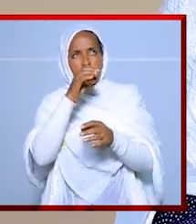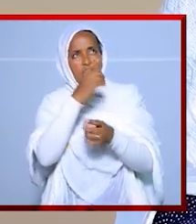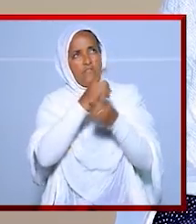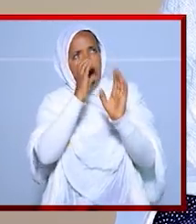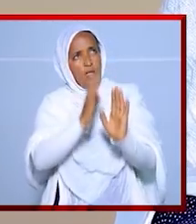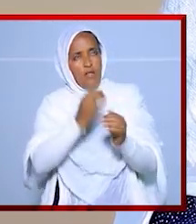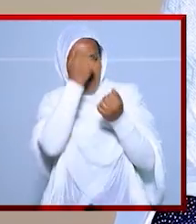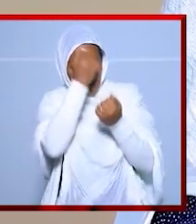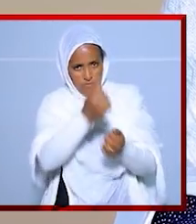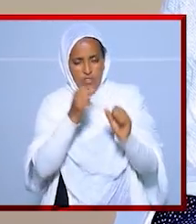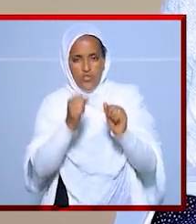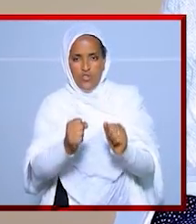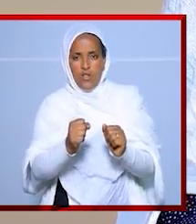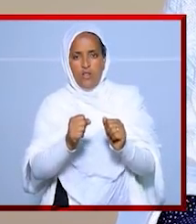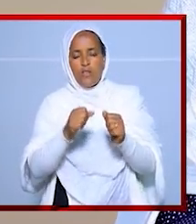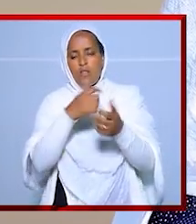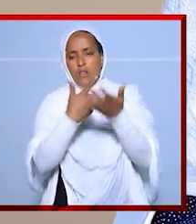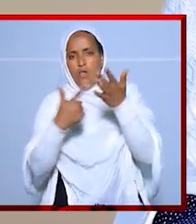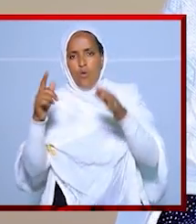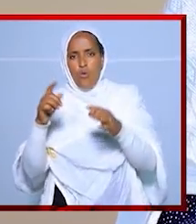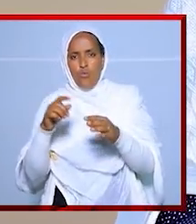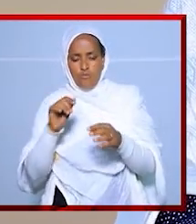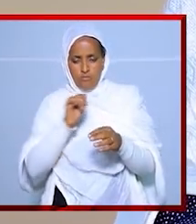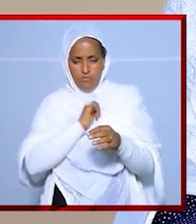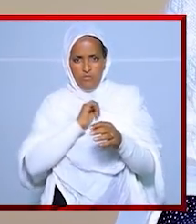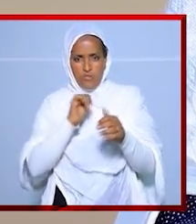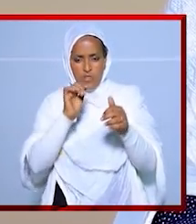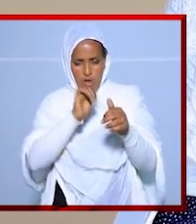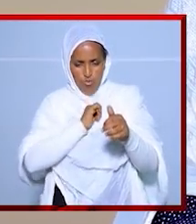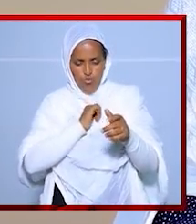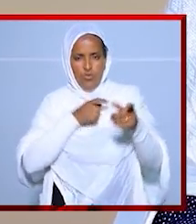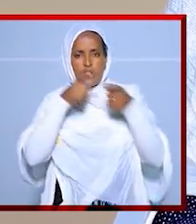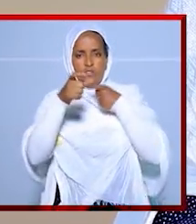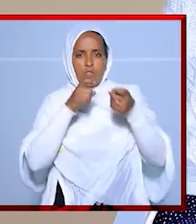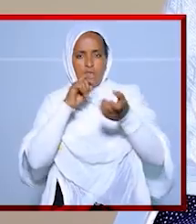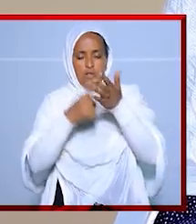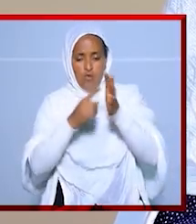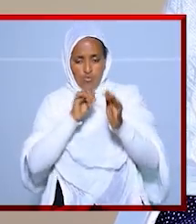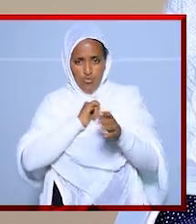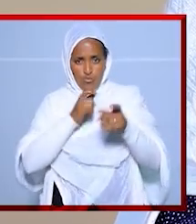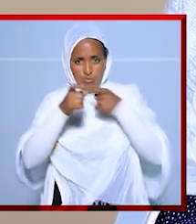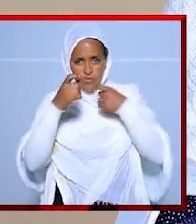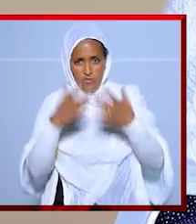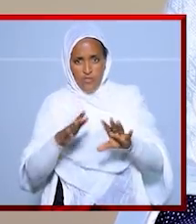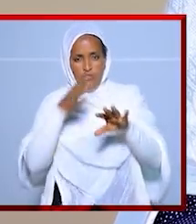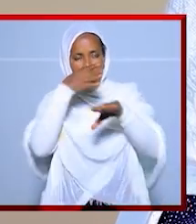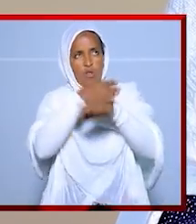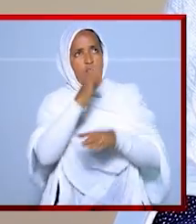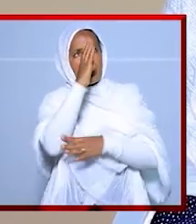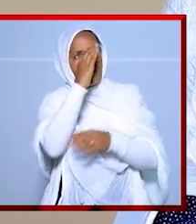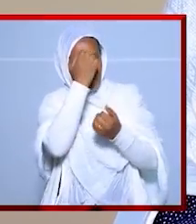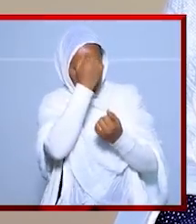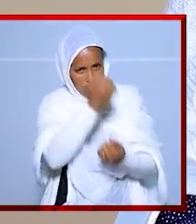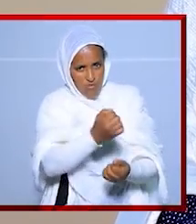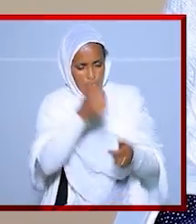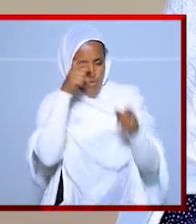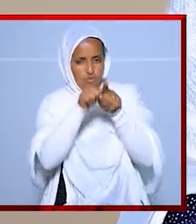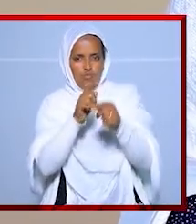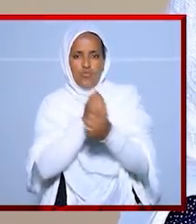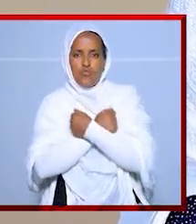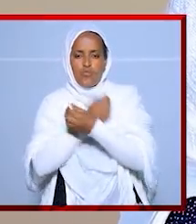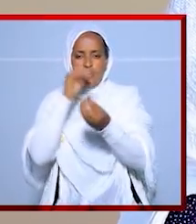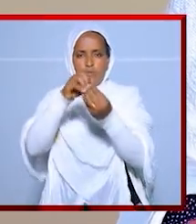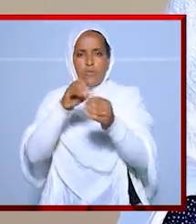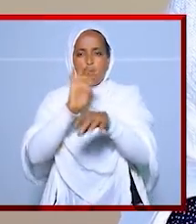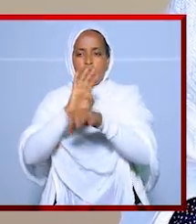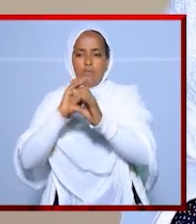ለፈጣሪ እንዲያስገዛ ማስቻል፣ ሌላውን ዘምቶ እንዲገዛ ሳይሆን መጀመሪያ ራሱን እንዲገዛ ነው። ራሱን ከገዛ በኋላ ለእግዚአብሔር እንዲገዛ ወንድሙን